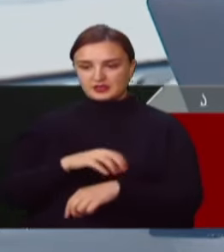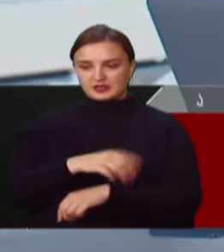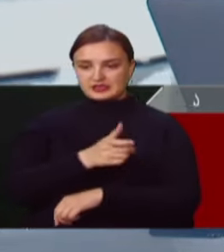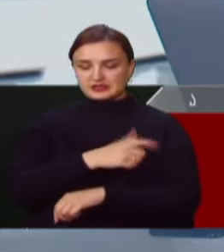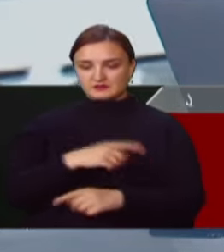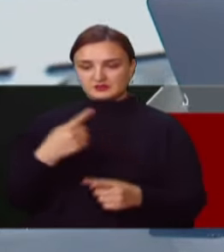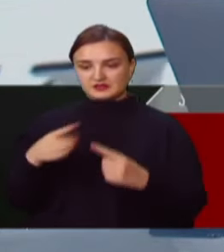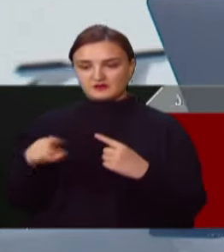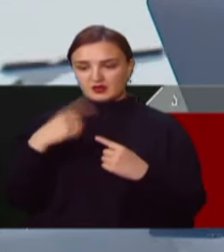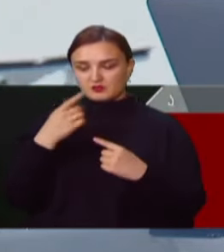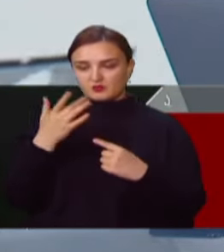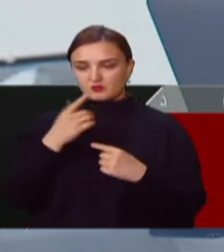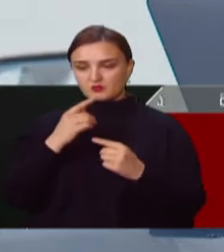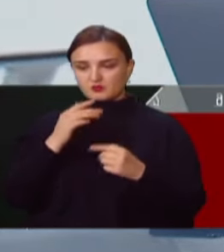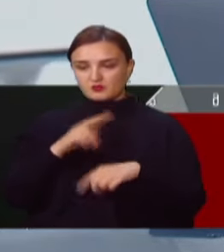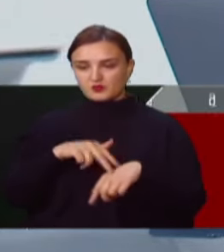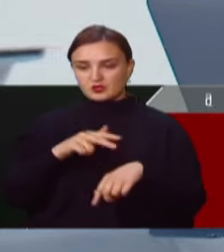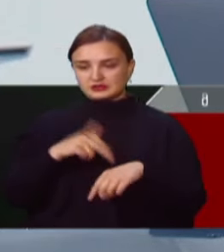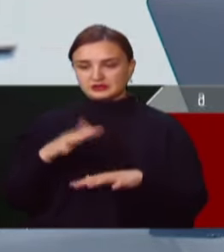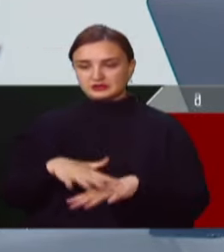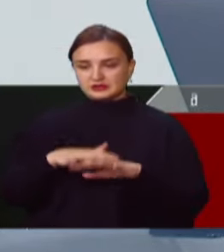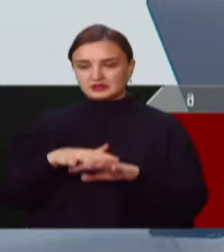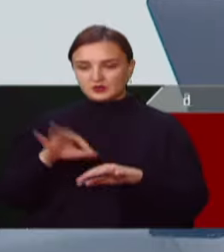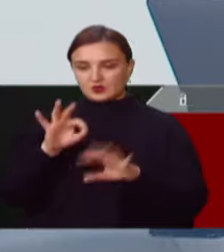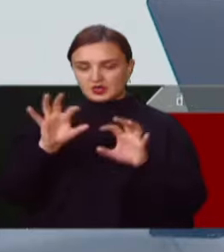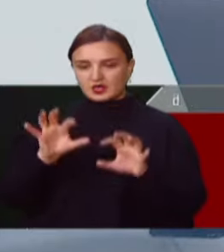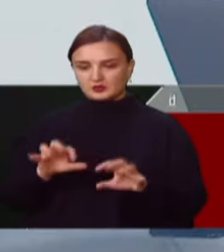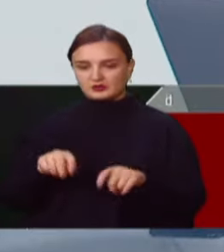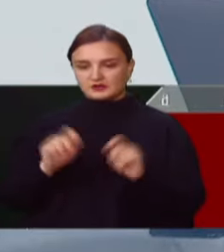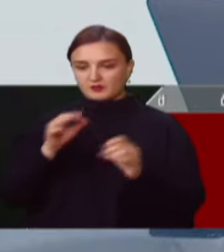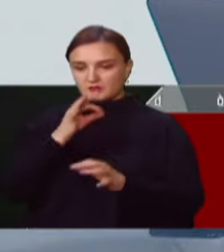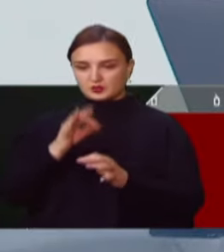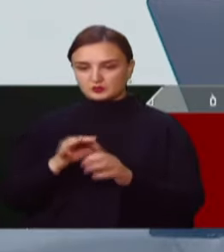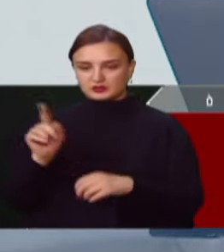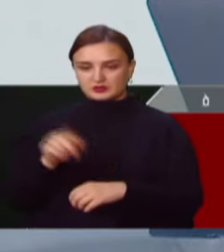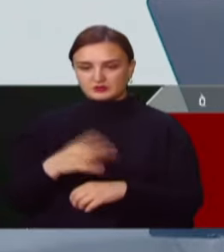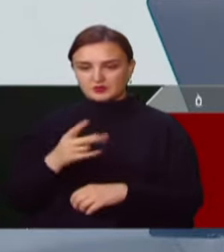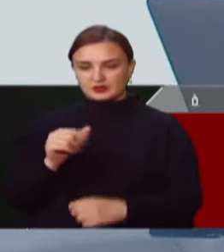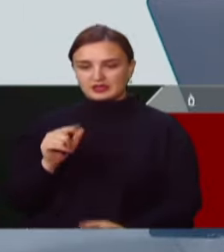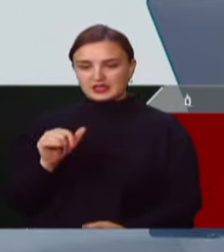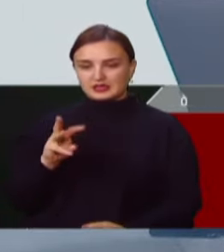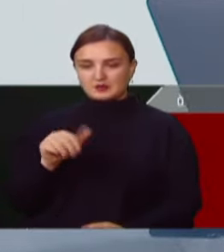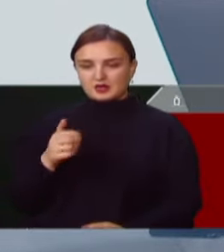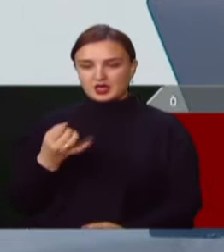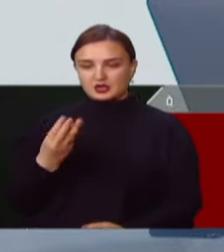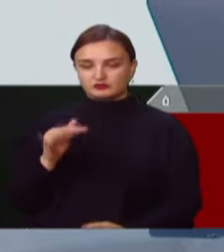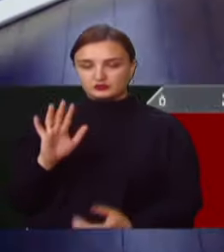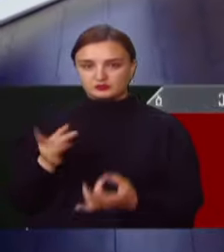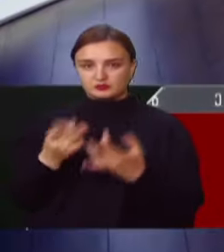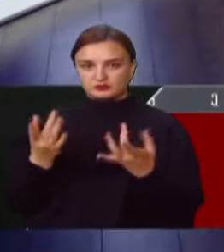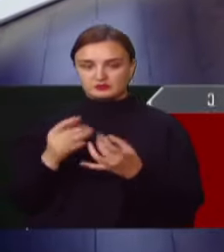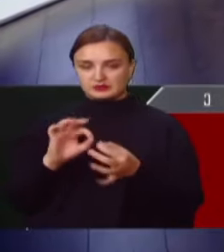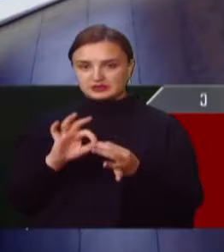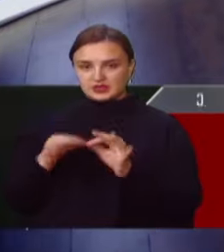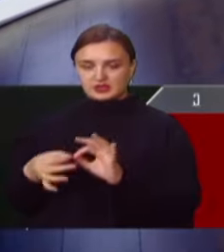კი მიიჩნევენ, რომ პოლიციელების ნაწილმა საპროტესტო აქციების დროს კანონი დაარღვია და პასუხიც უნდა აღოს. თათია მაყაშვილი გვერდება თემის დეტალებით პირდაპირ